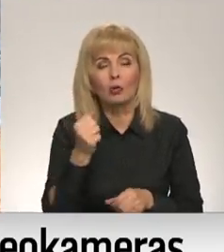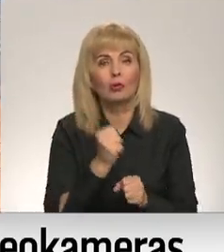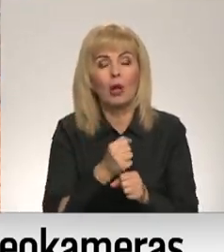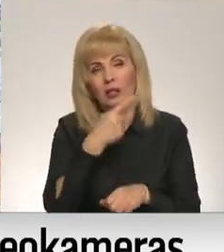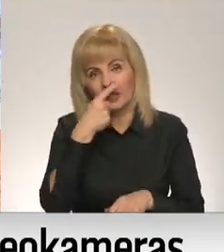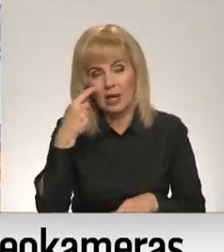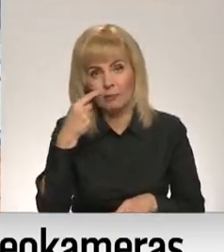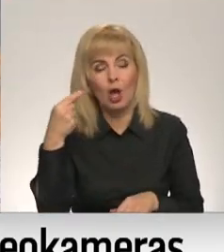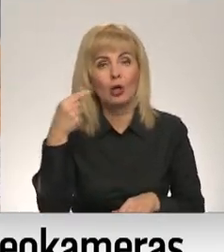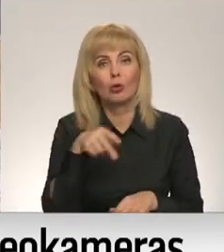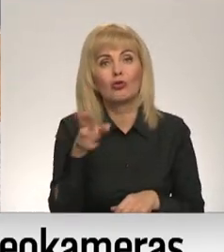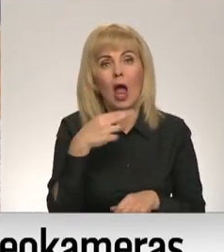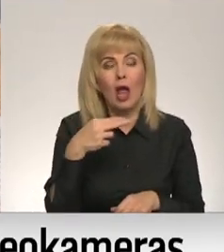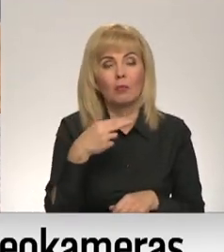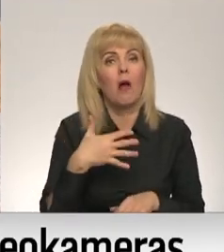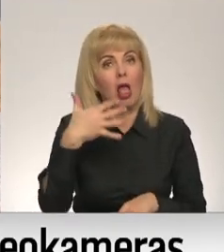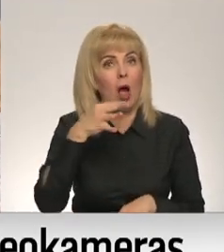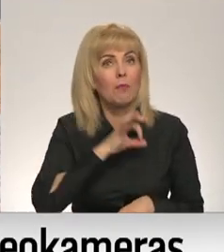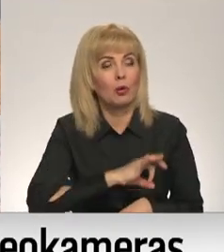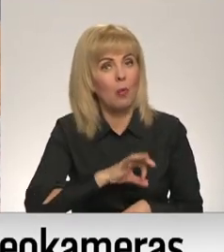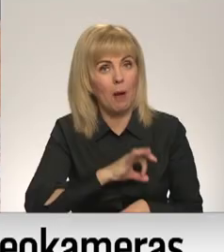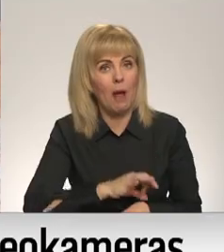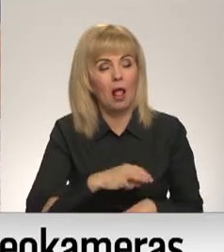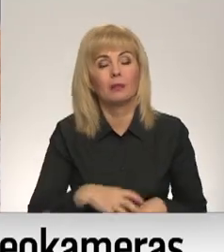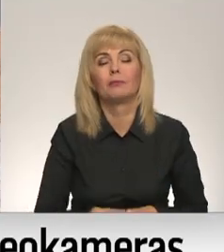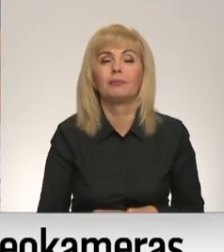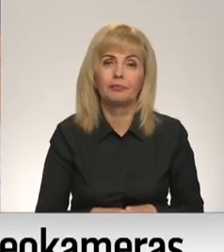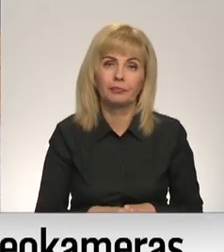ar 100 000 eiro lielu peļņu. Dinija Jemļanova, Tenis Bikovskis, Vidzemes televīzija.